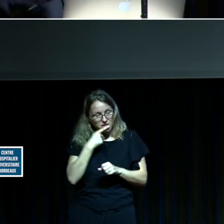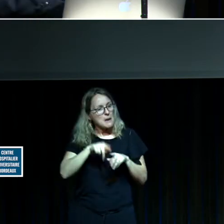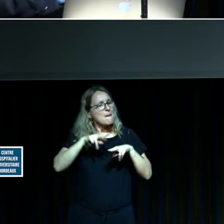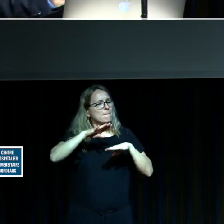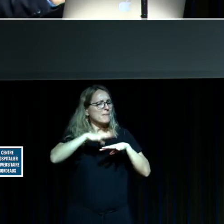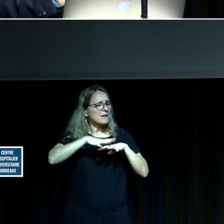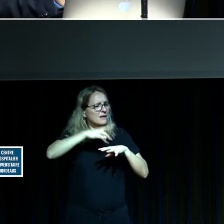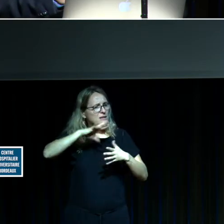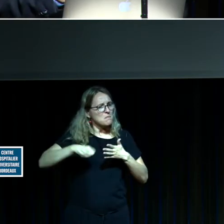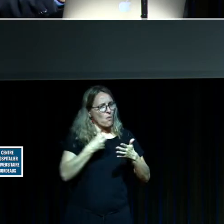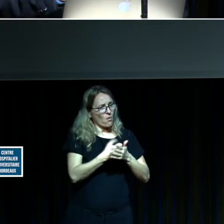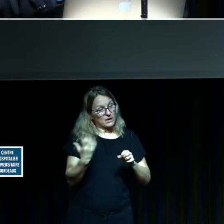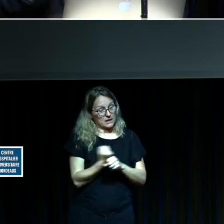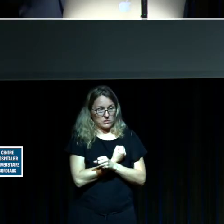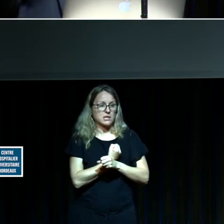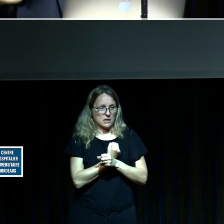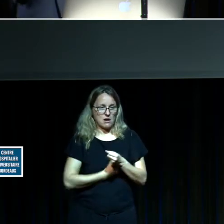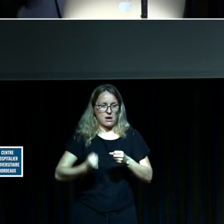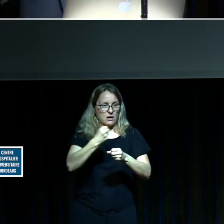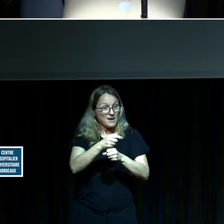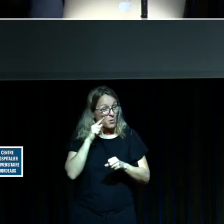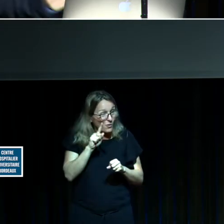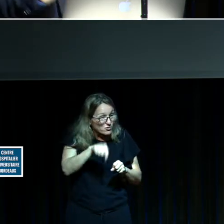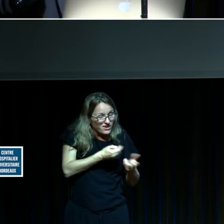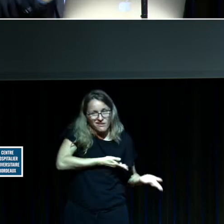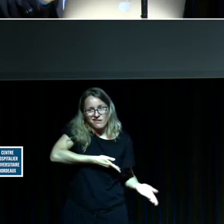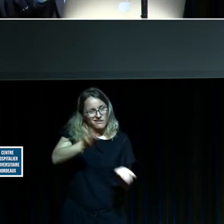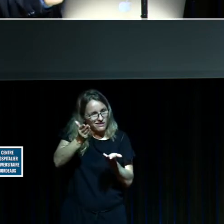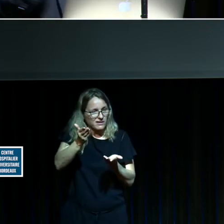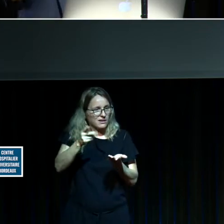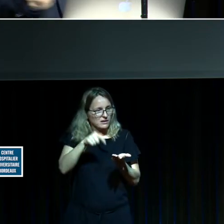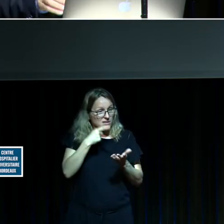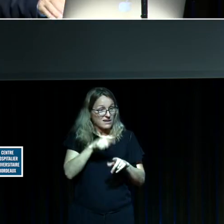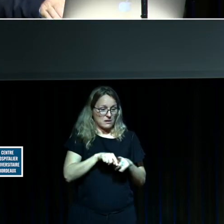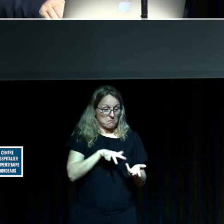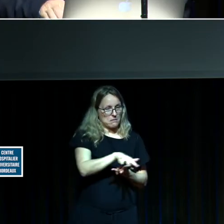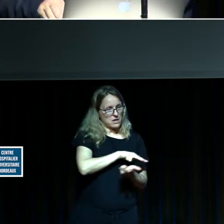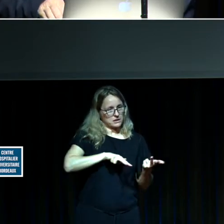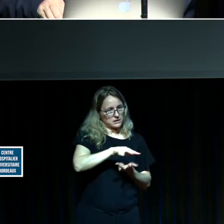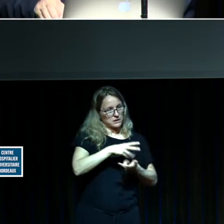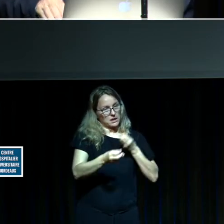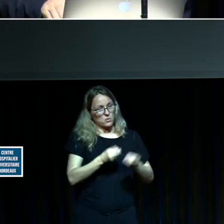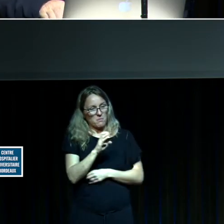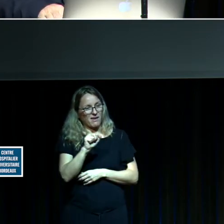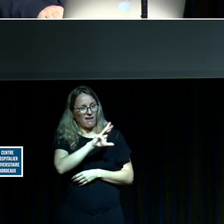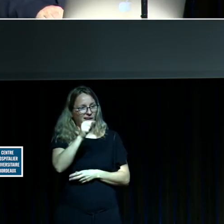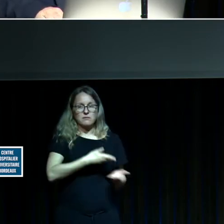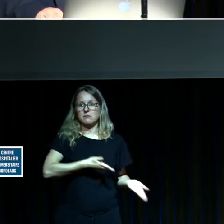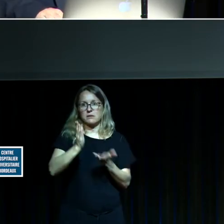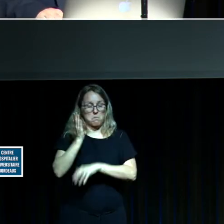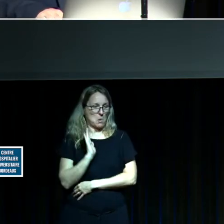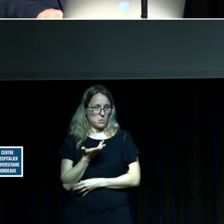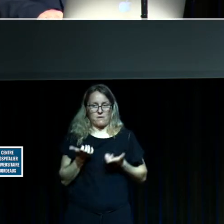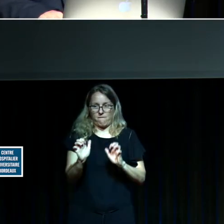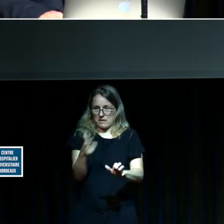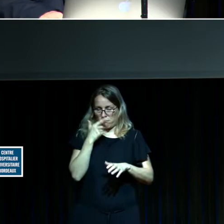pour permettre d'éviter de devoir transporter les patients du Pays Basque ou du Béarn à Bordeaux pour bénéficier de ce